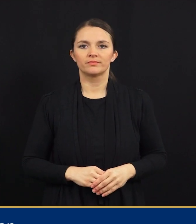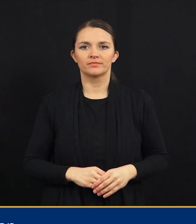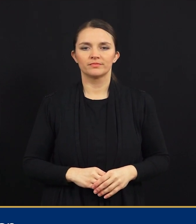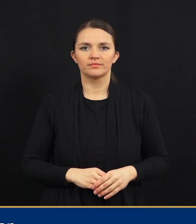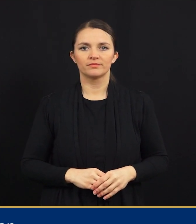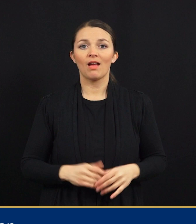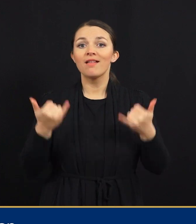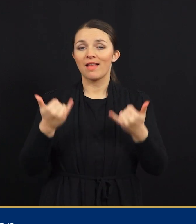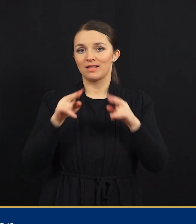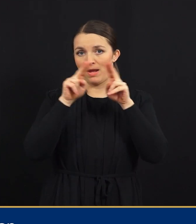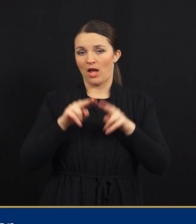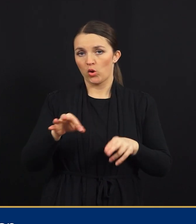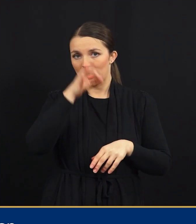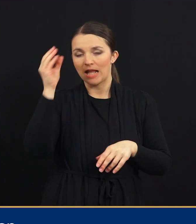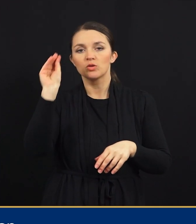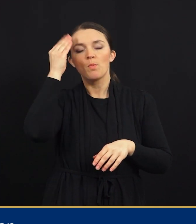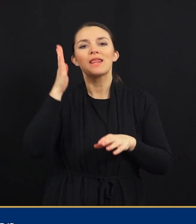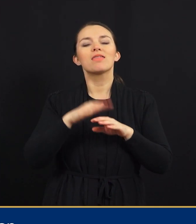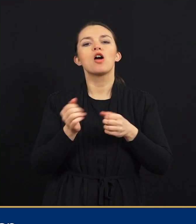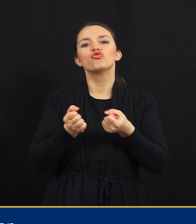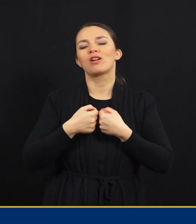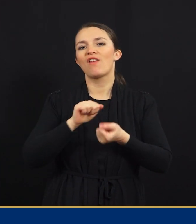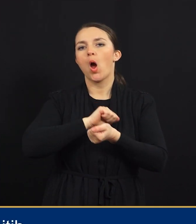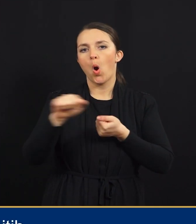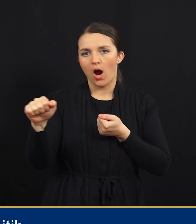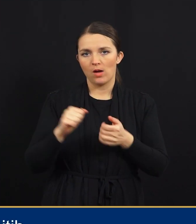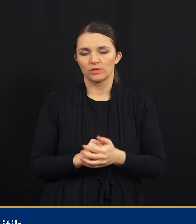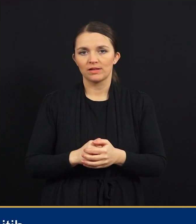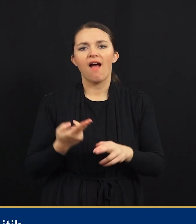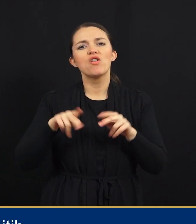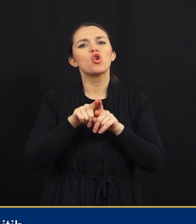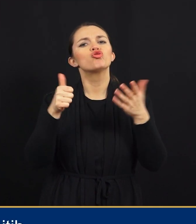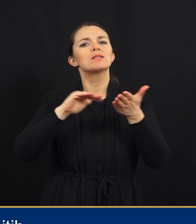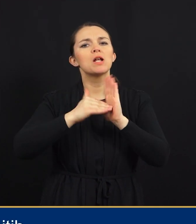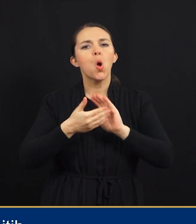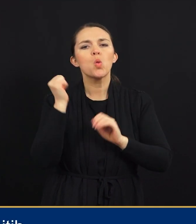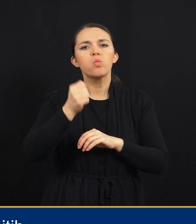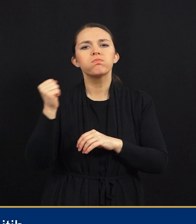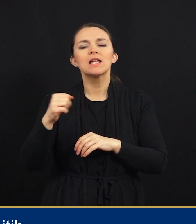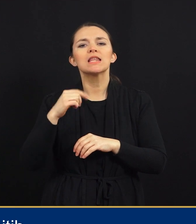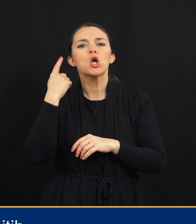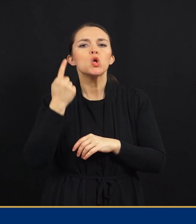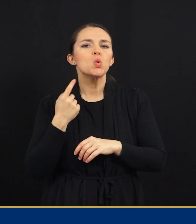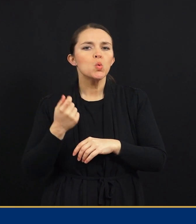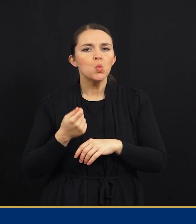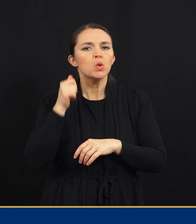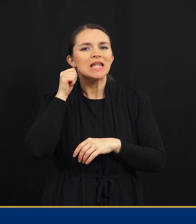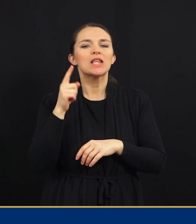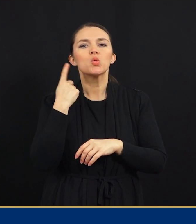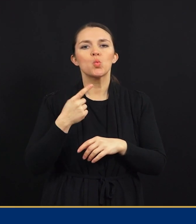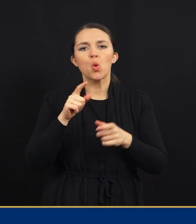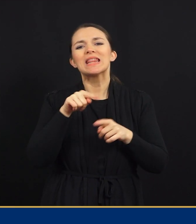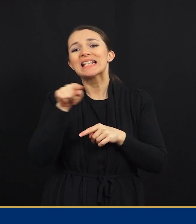Danes je mednarodni dan spomina na žrtve holokausta. Več kot 6 milijonov ubitih Judinj in Judov ter tistih, ki so